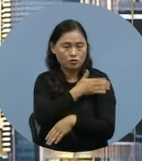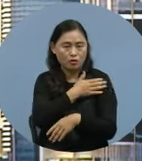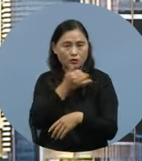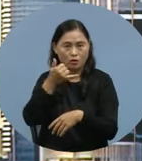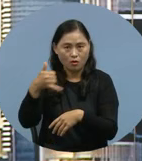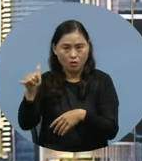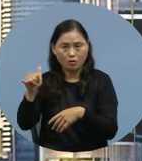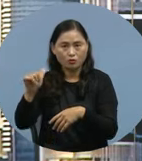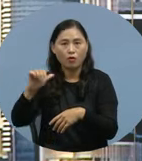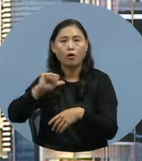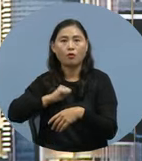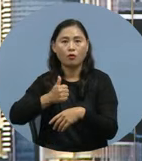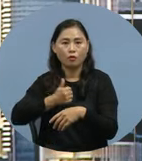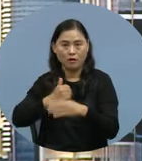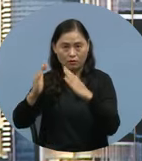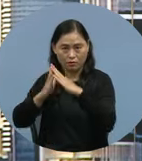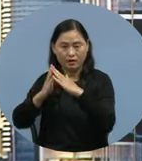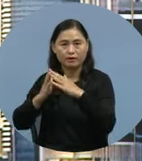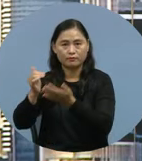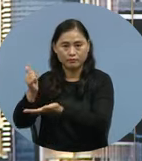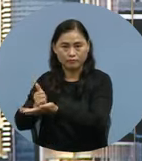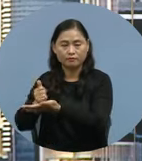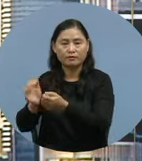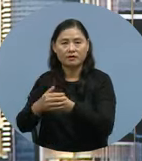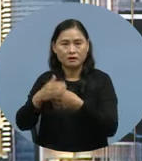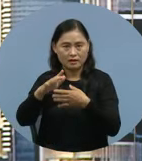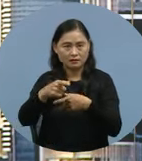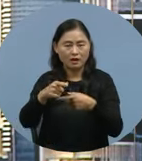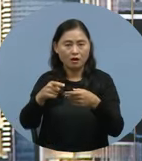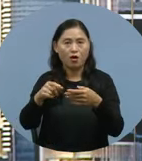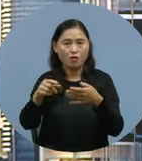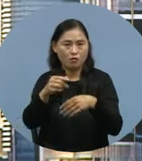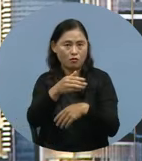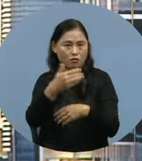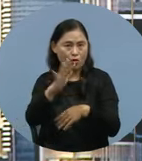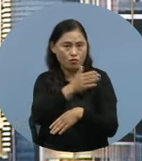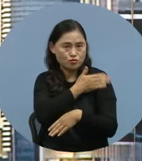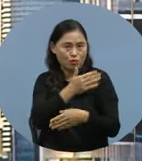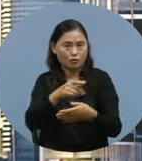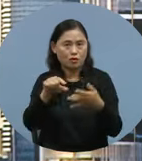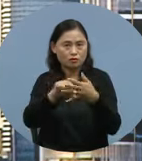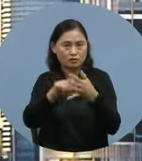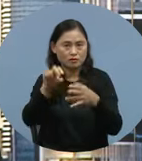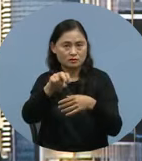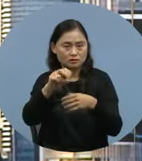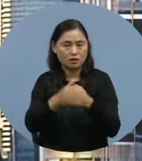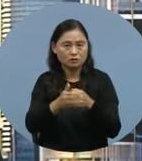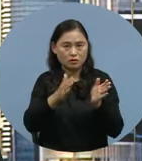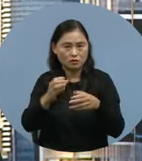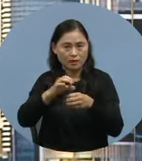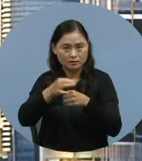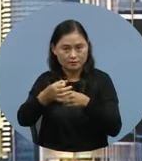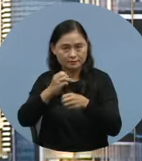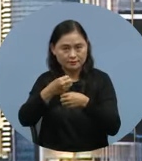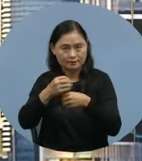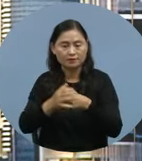度，咁其他啲咧仲係留翻喺嗰個宿舍嘅，咁我哋都安排緊咧，同佢哋做測試。咁另外咧，我都